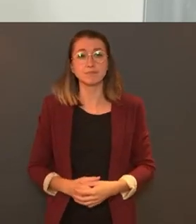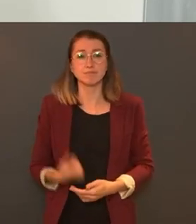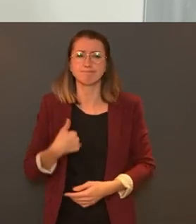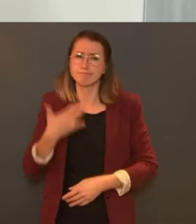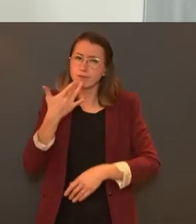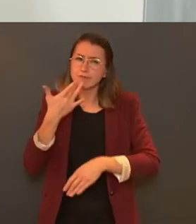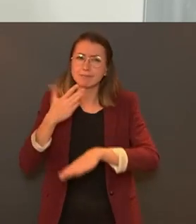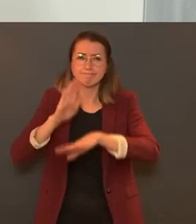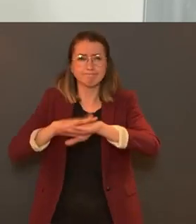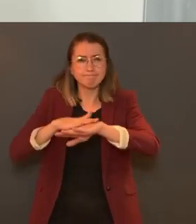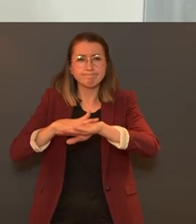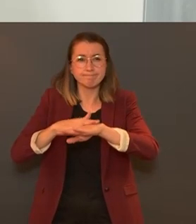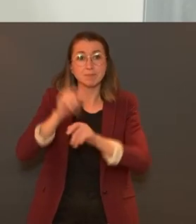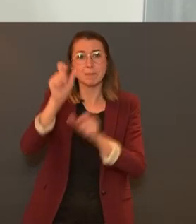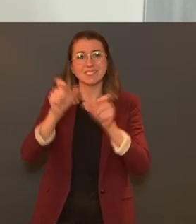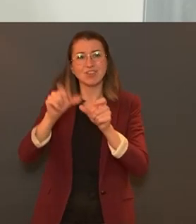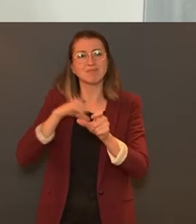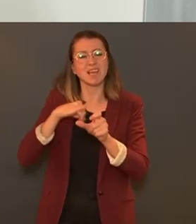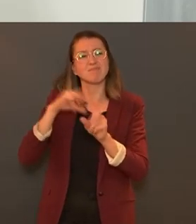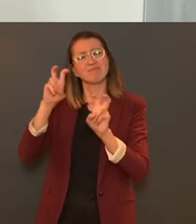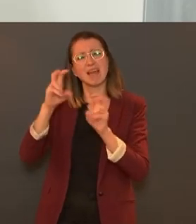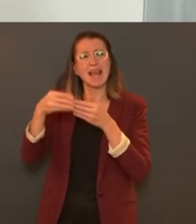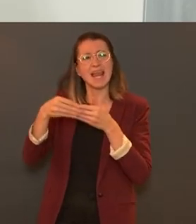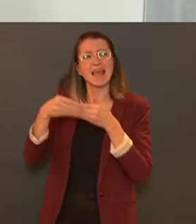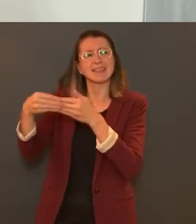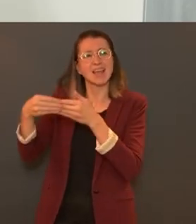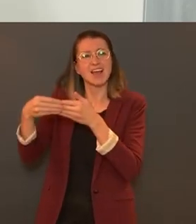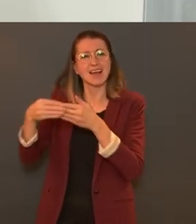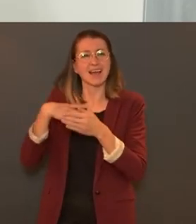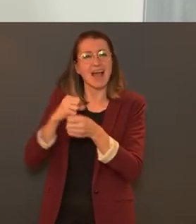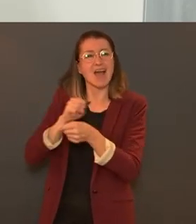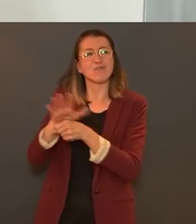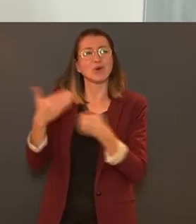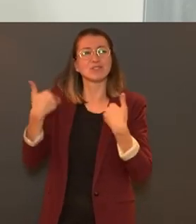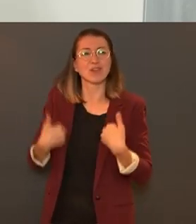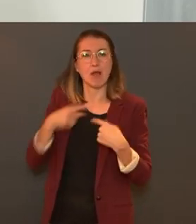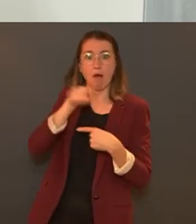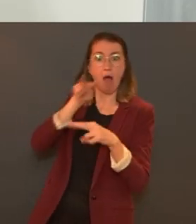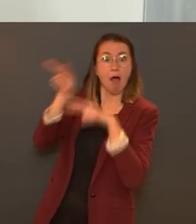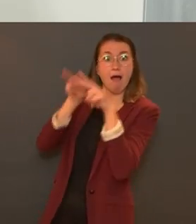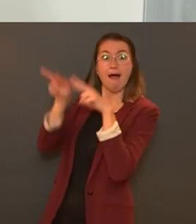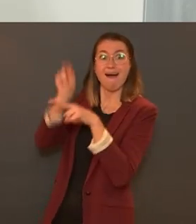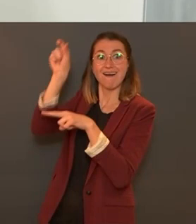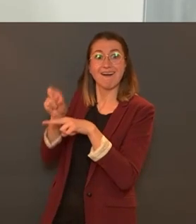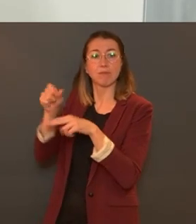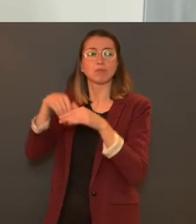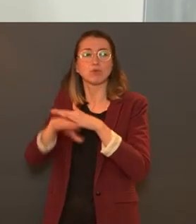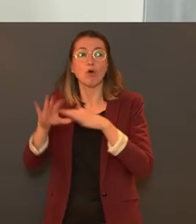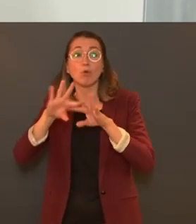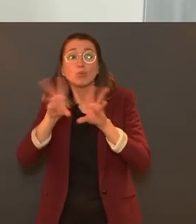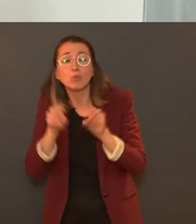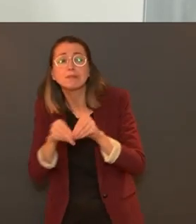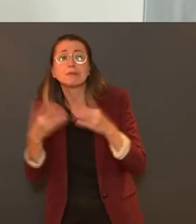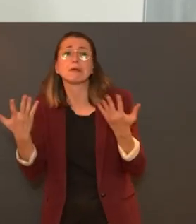d'opinion, à toutes celles et ceux qui ont une voix dans leur communauté, sur les réseaux sociaux ou encore via les